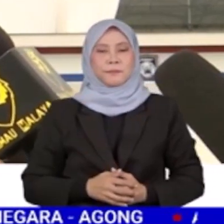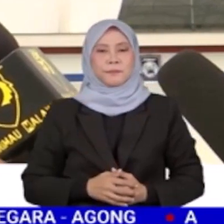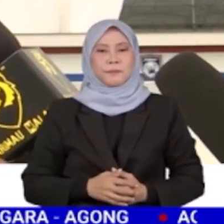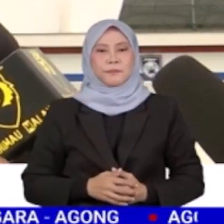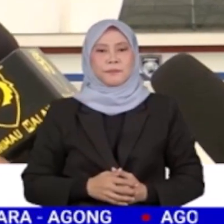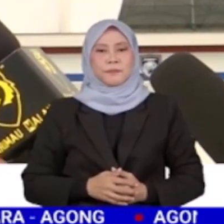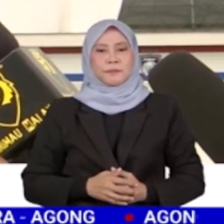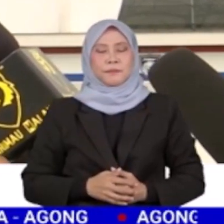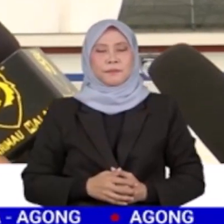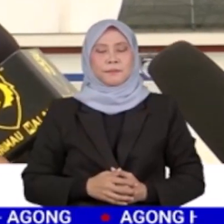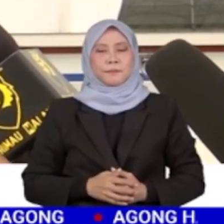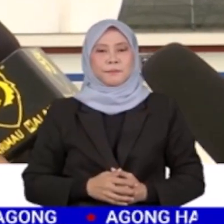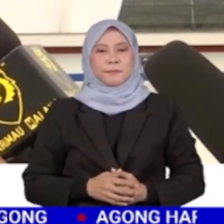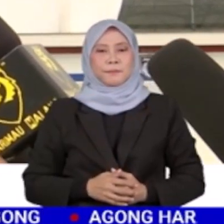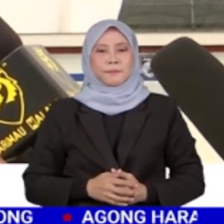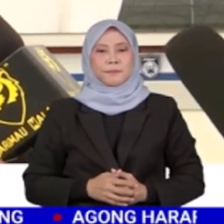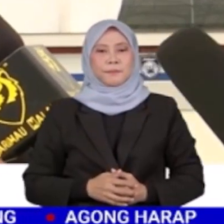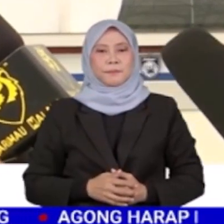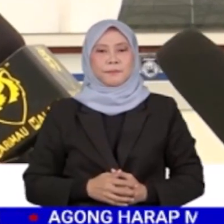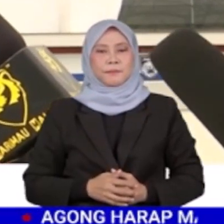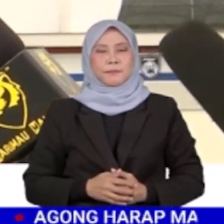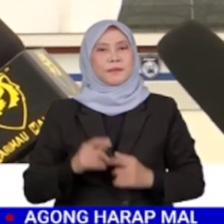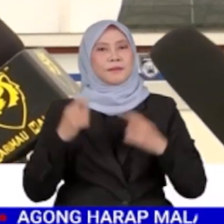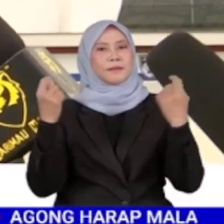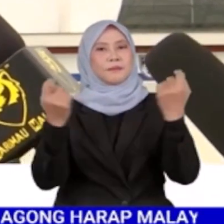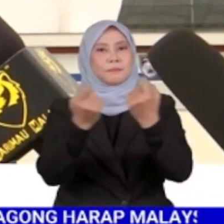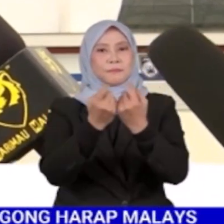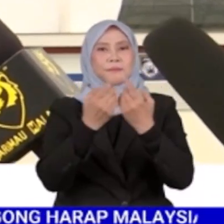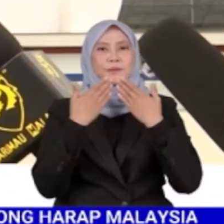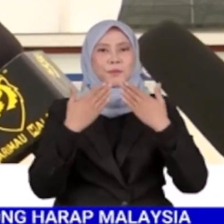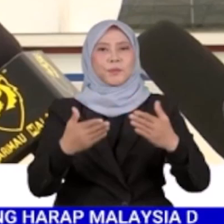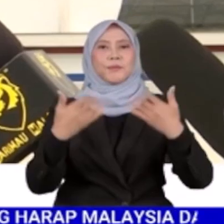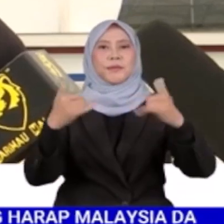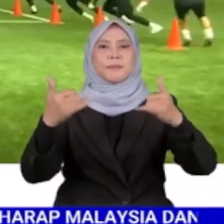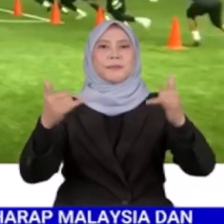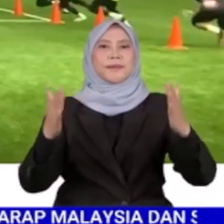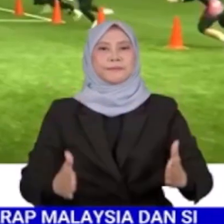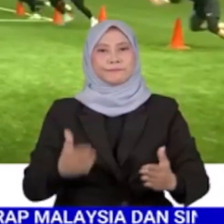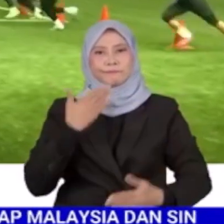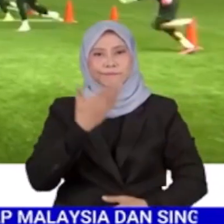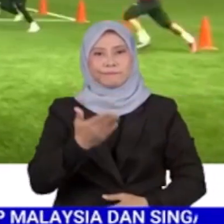macam tim Syam, terima kasih kepada player-player semualah.